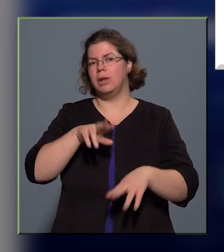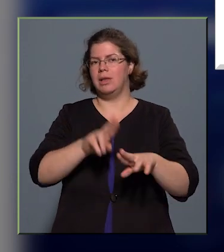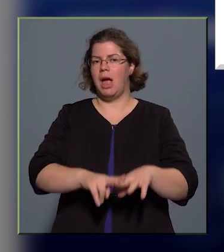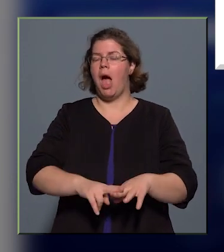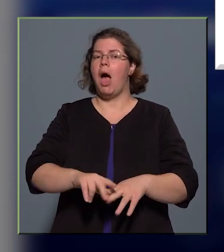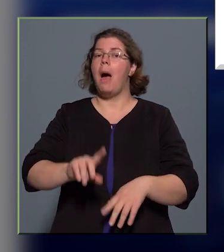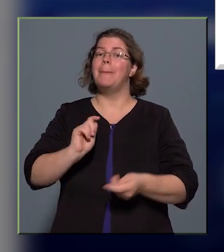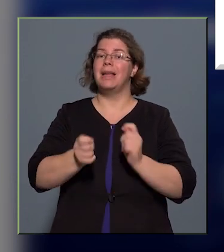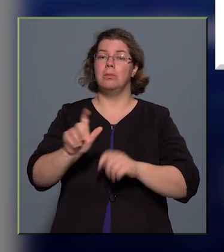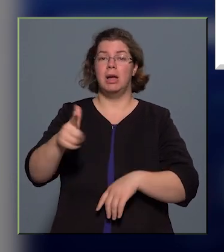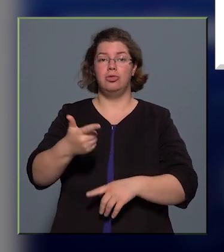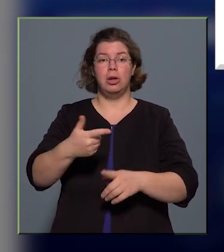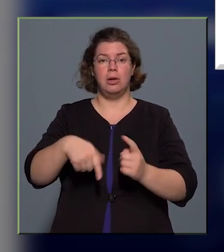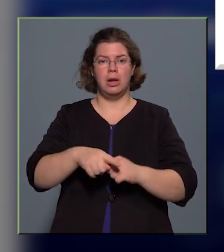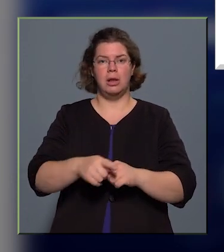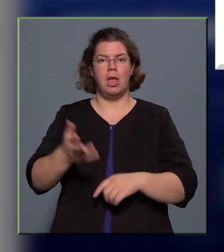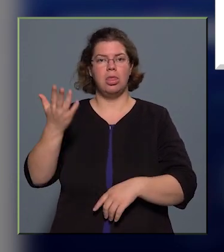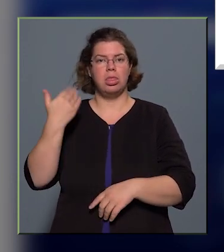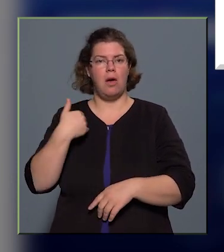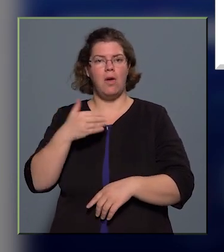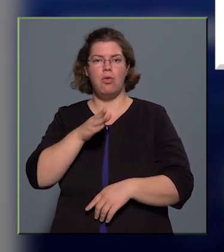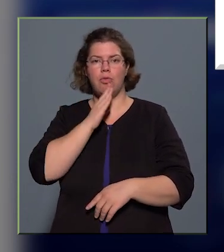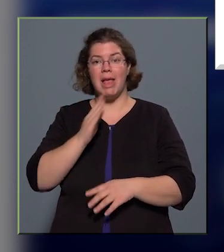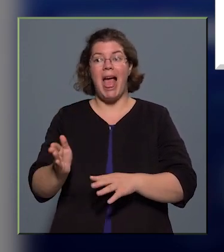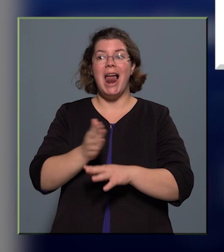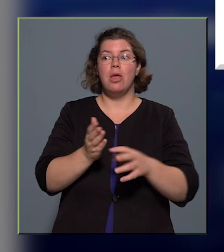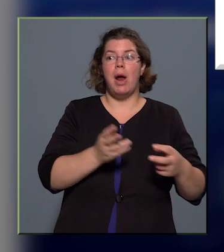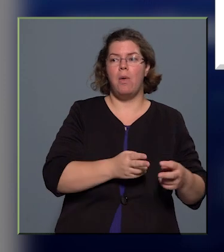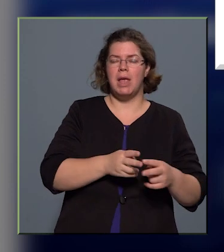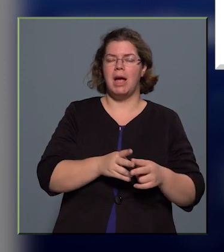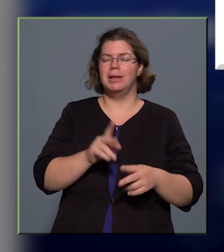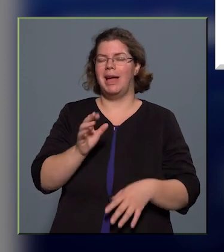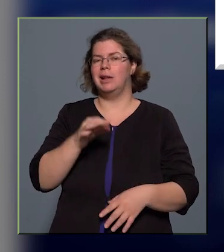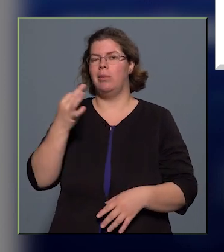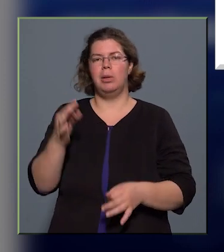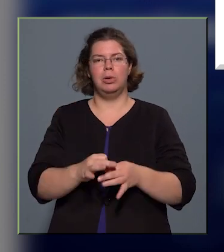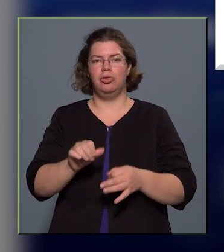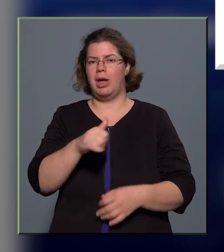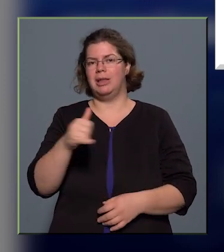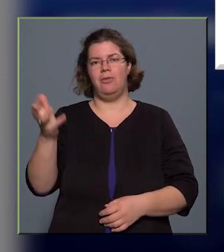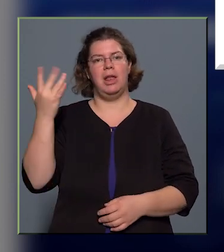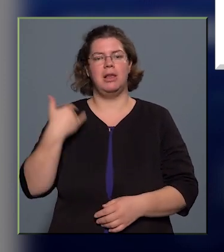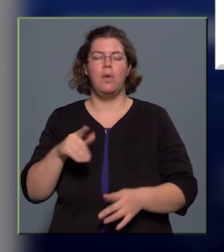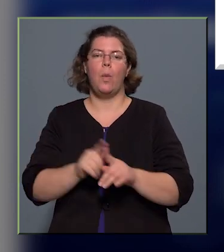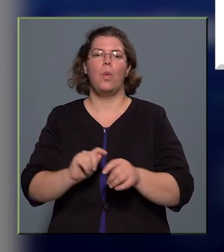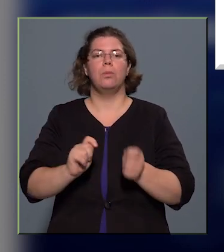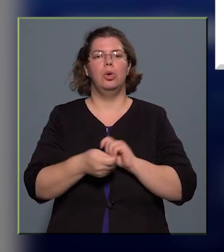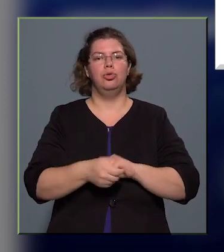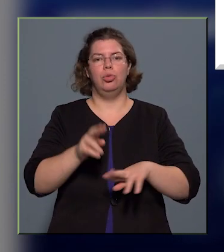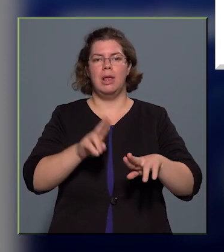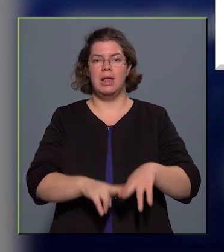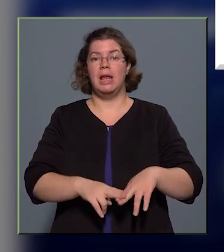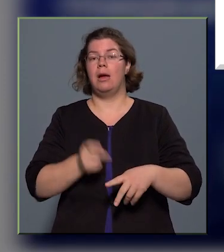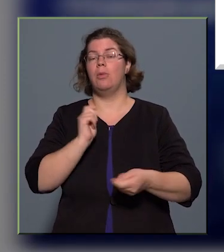második körét tavaly őszre előrehozzák, aztán szinte napra pontosan egy évvel ezelőtt úgy módosult az ígéret, hogy